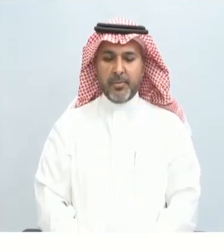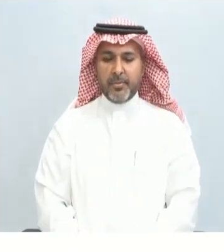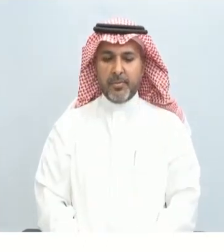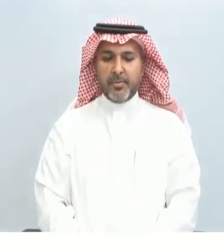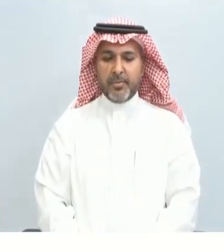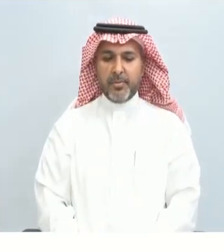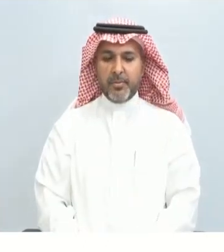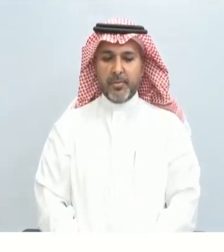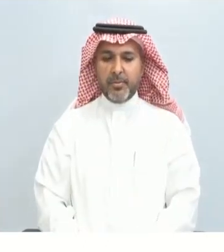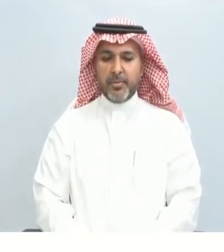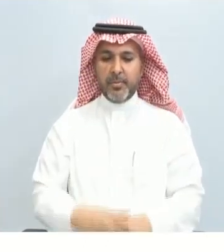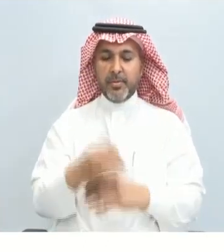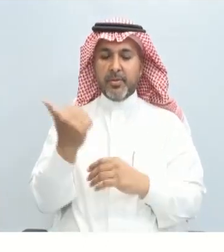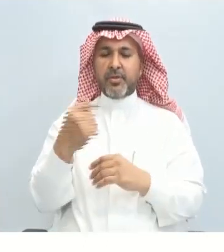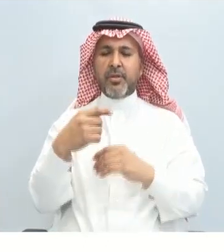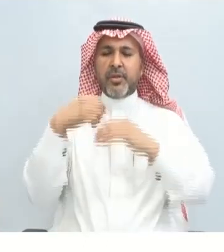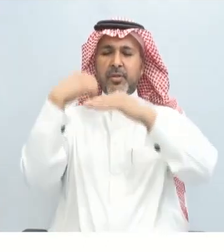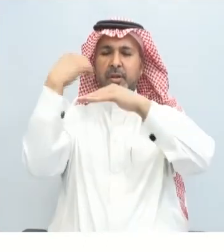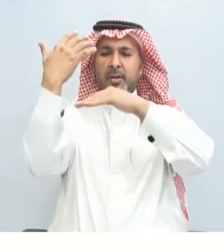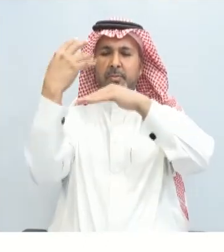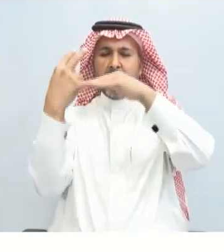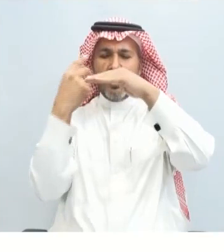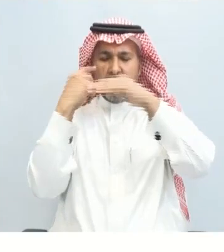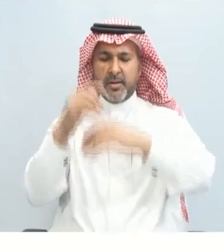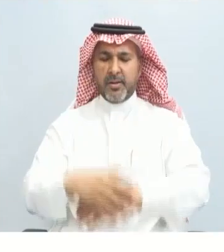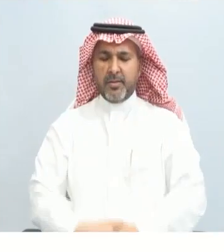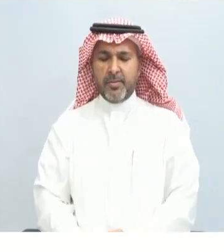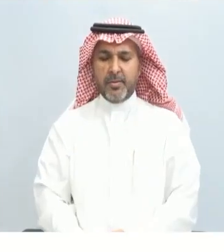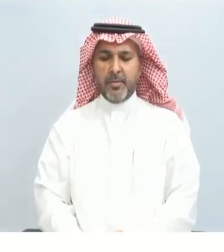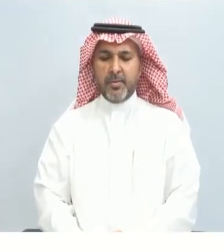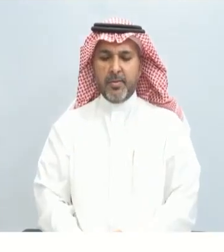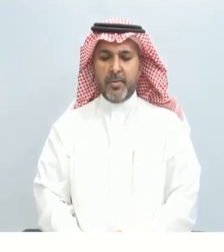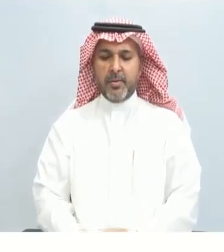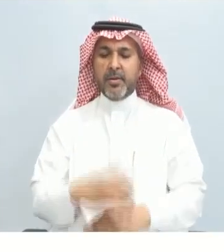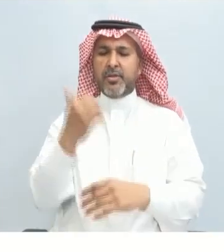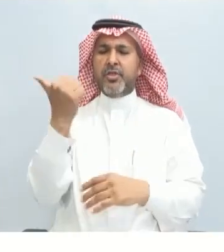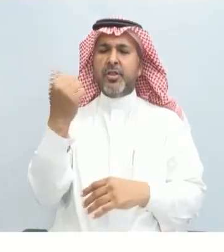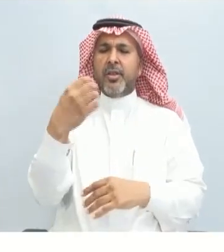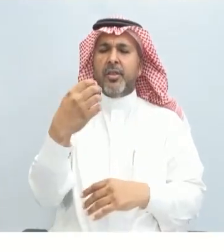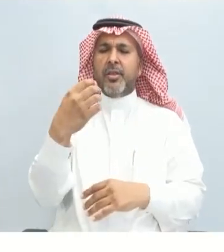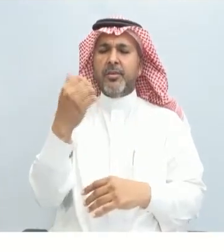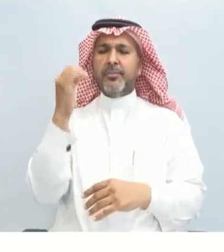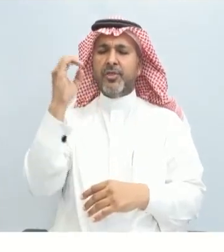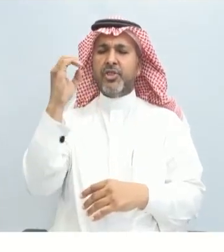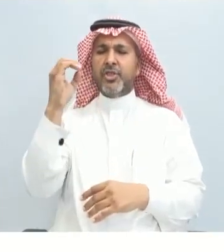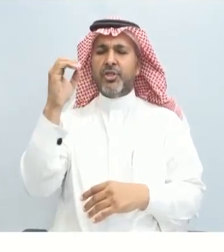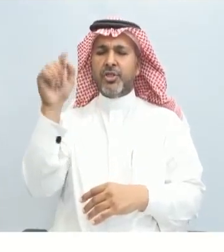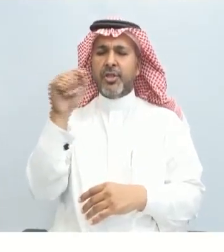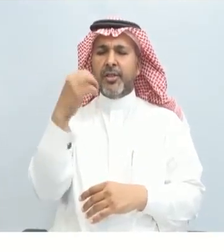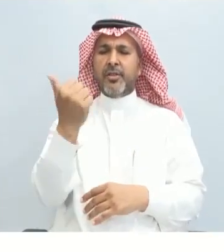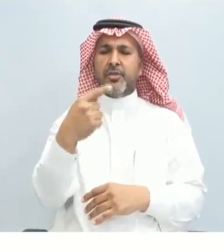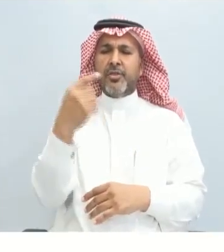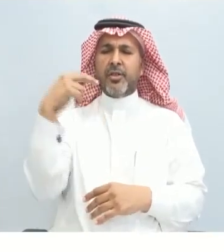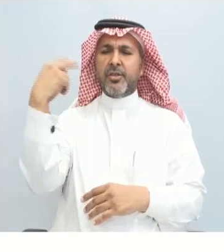الطرف الثاني 16 اس 5 على 2 الاس 5 على 2 بقول جذر 16 الكل اس